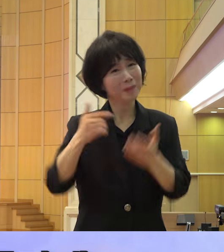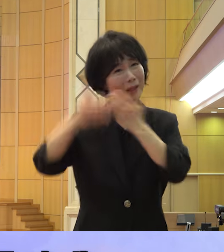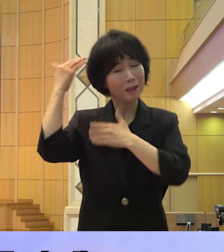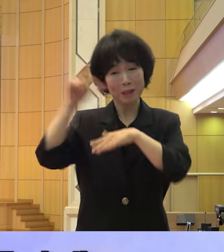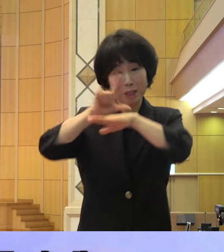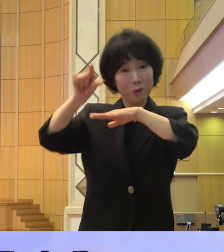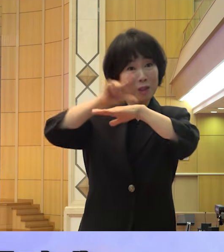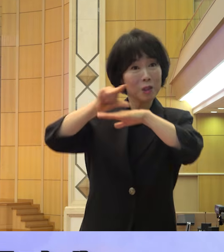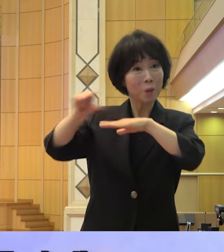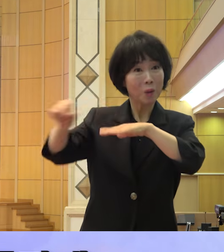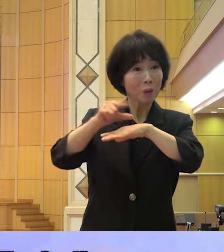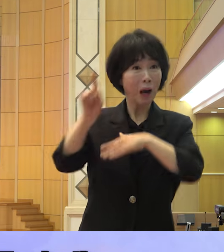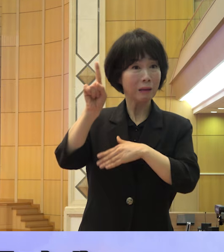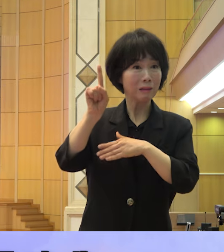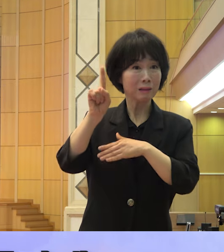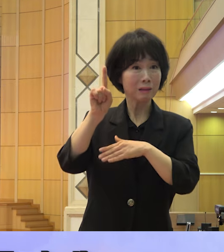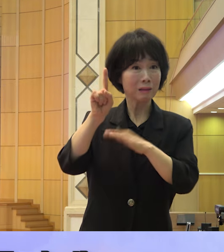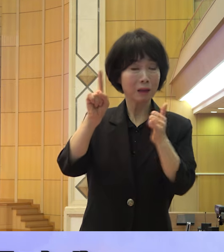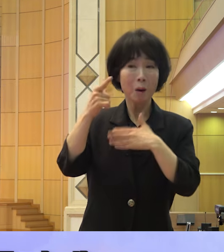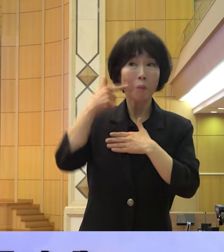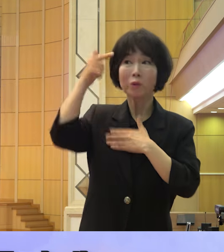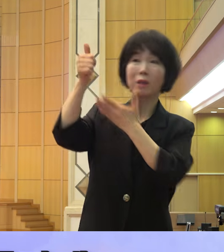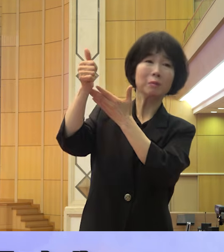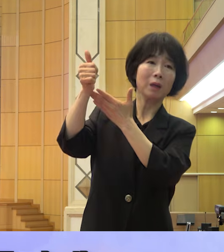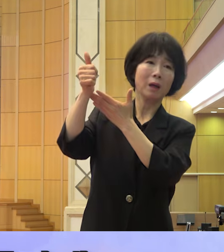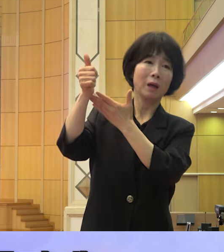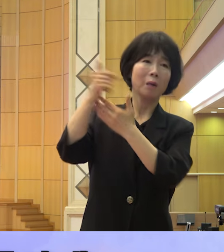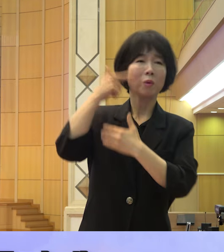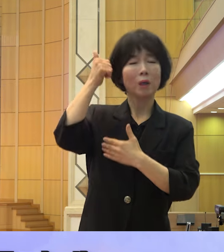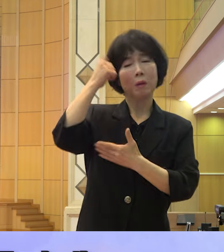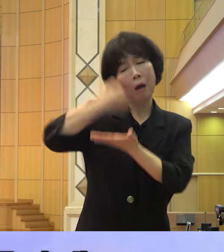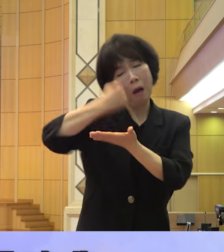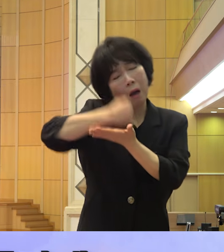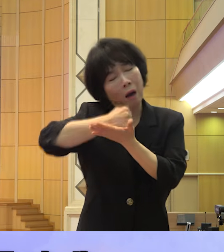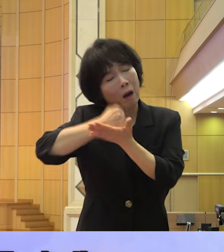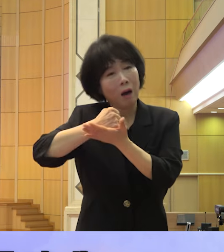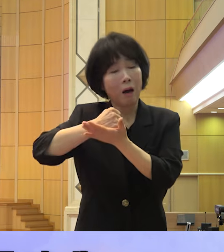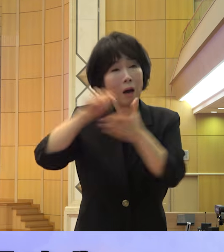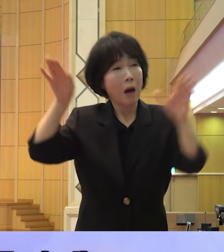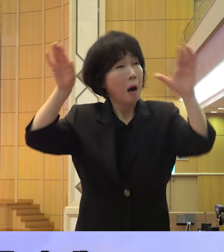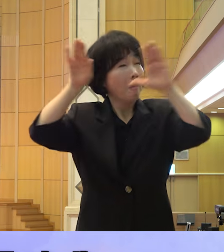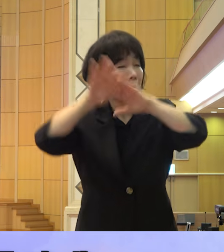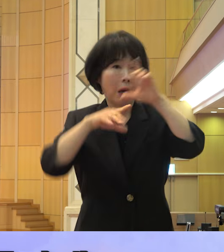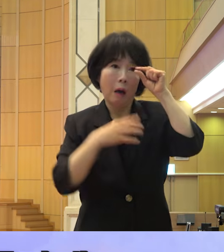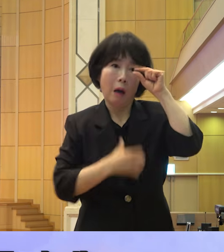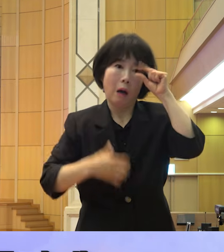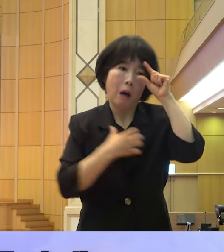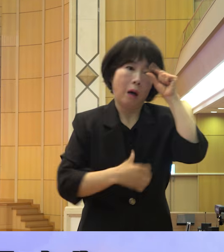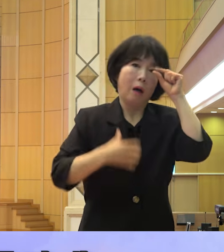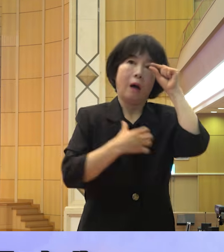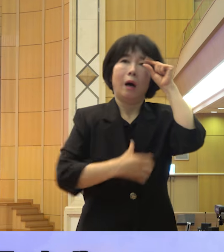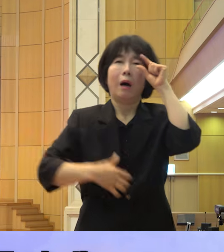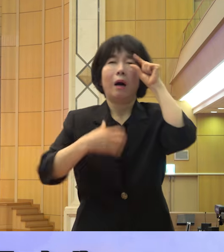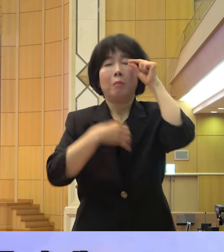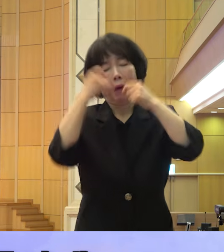목사님이 얼마나 속이 상했으면 밤에 잠도 안 오고 너무 괴로우고